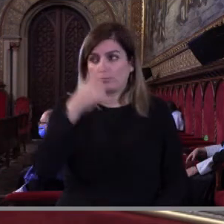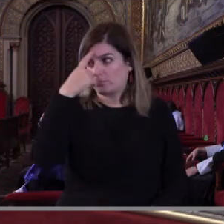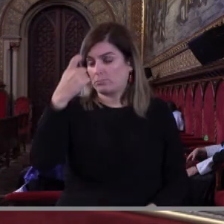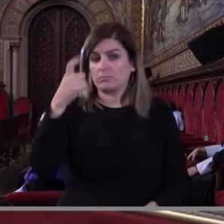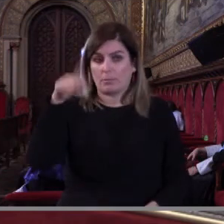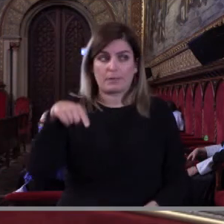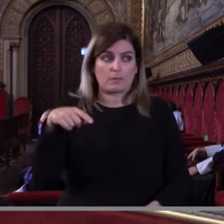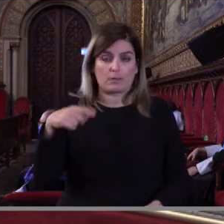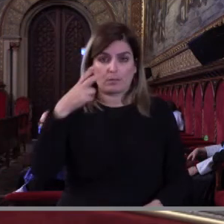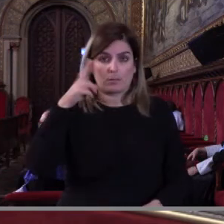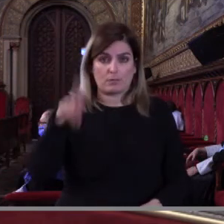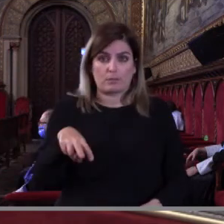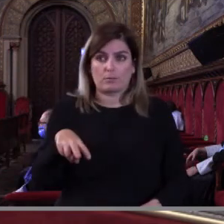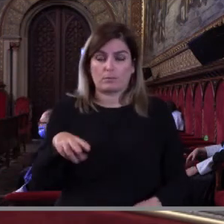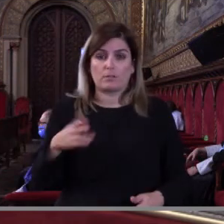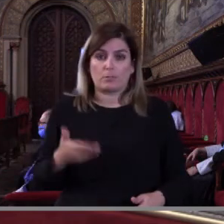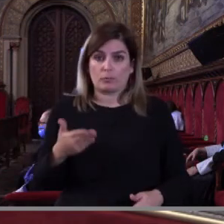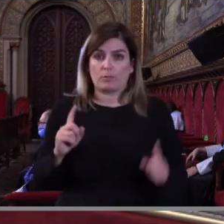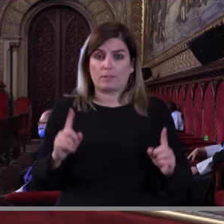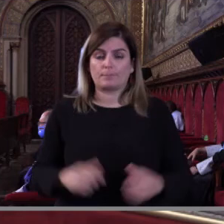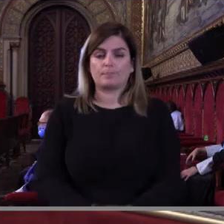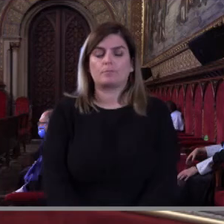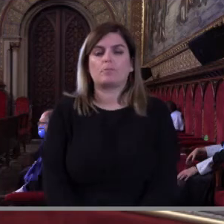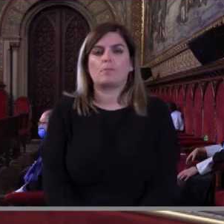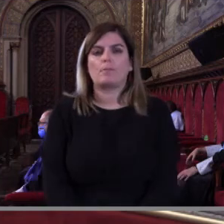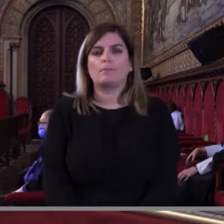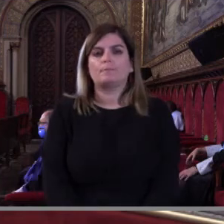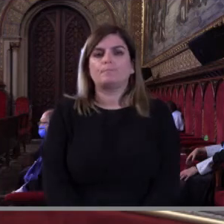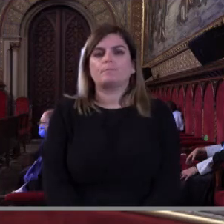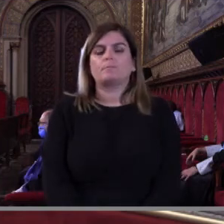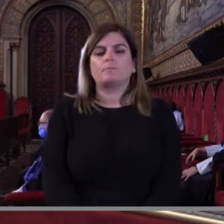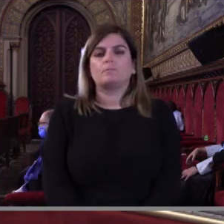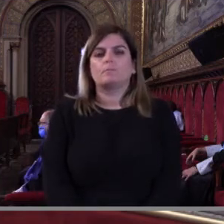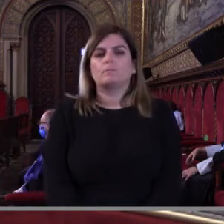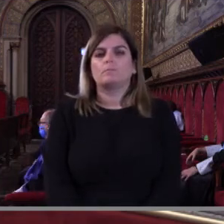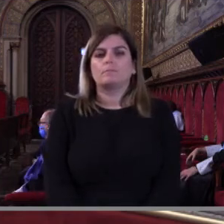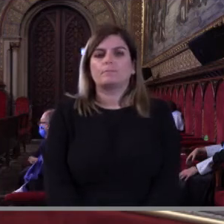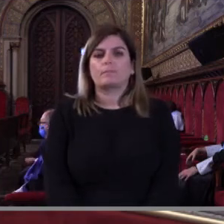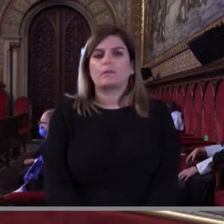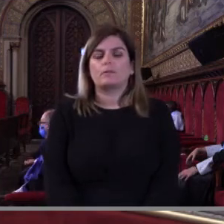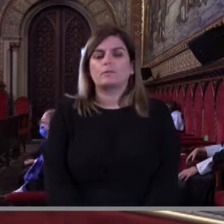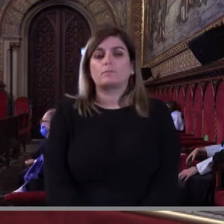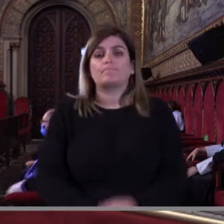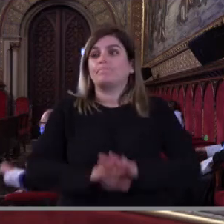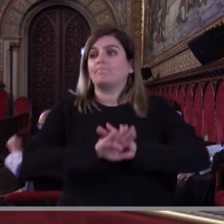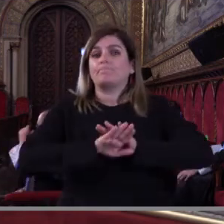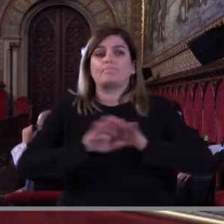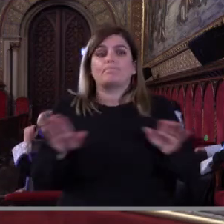en valor, voldria transmetre aquesta idea. No? I res